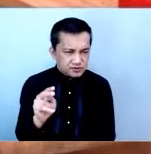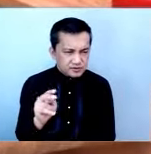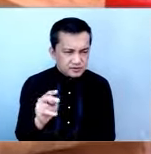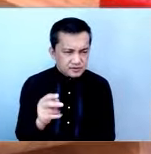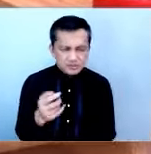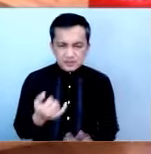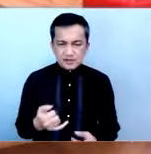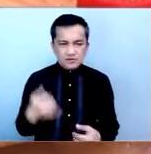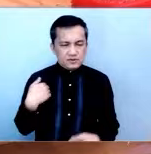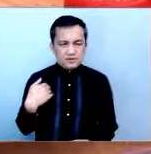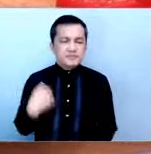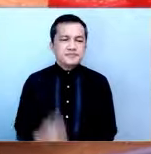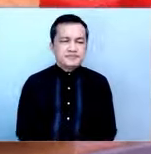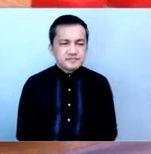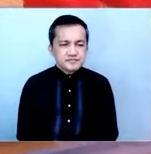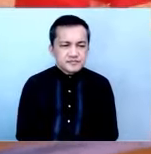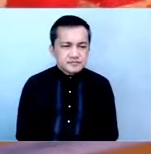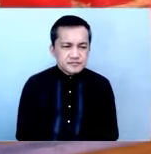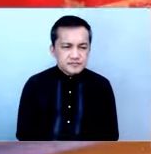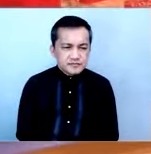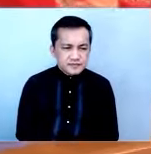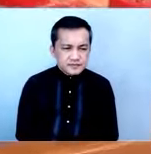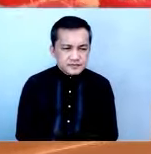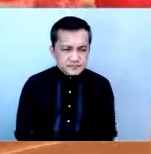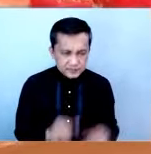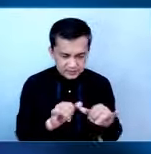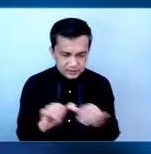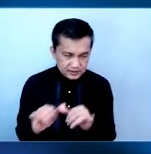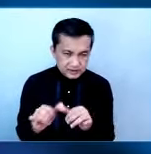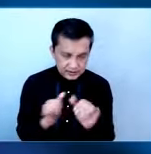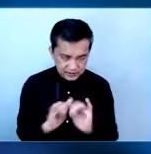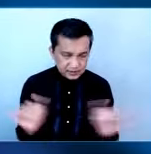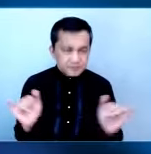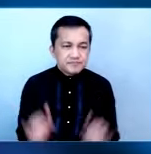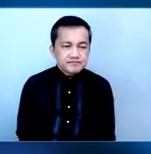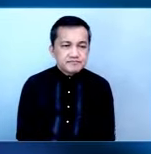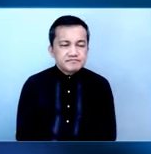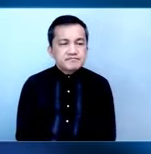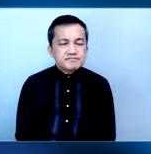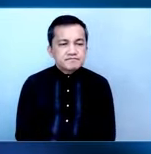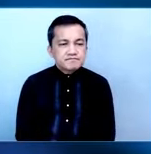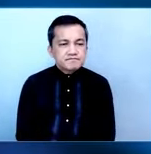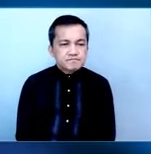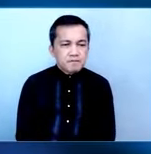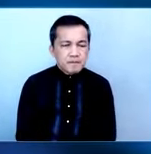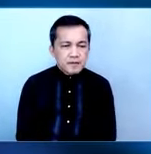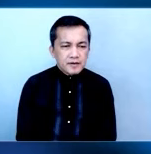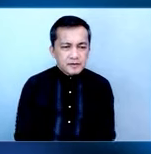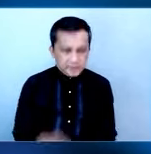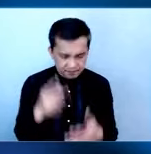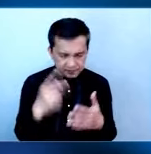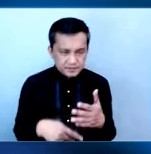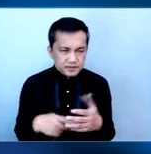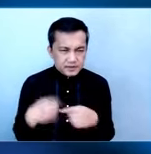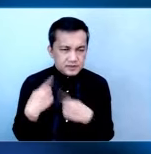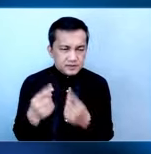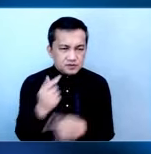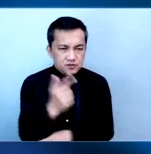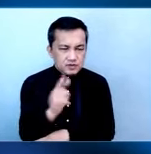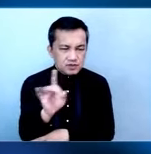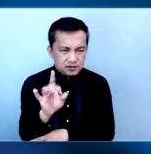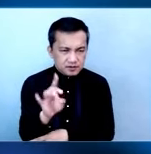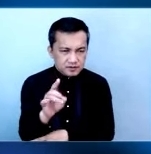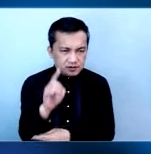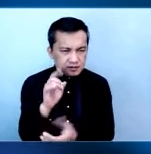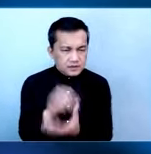po. Maintain pa rin yung the size is still the same since we started. Mm-hmm. Tapos po yung price point po, since 2018, I